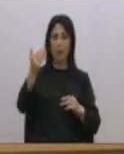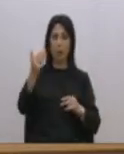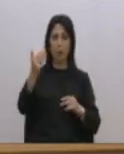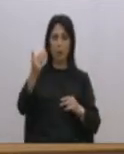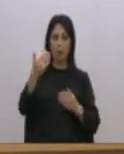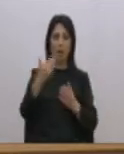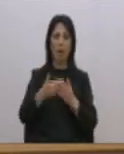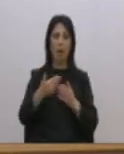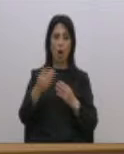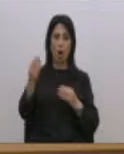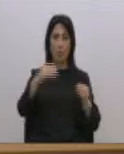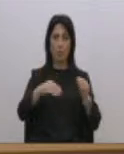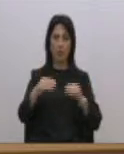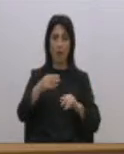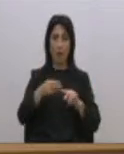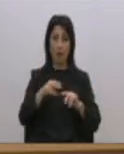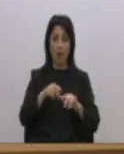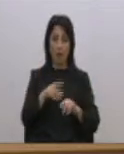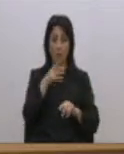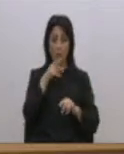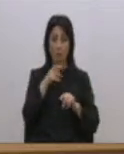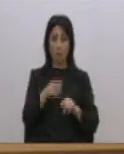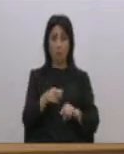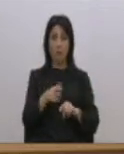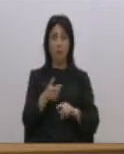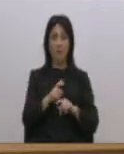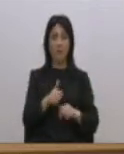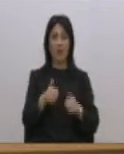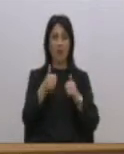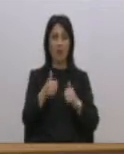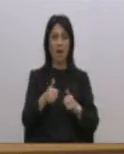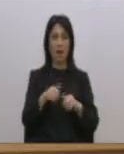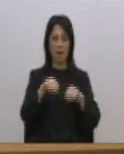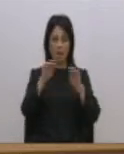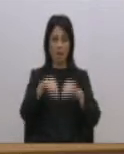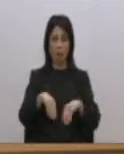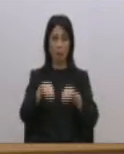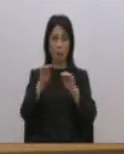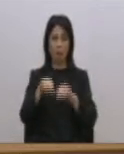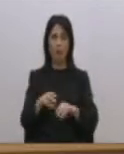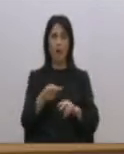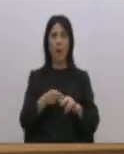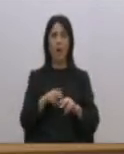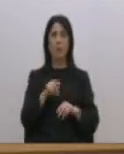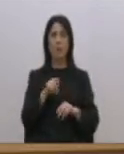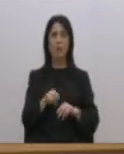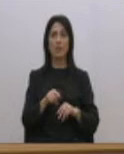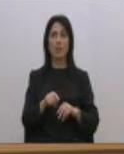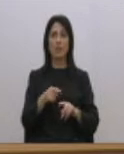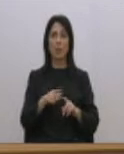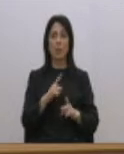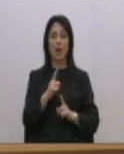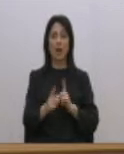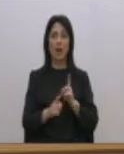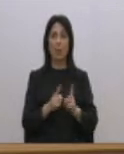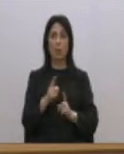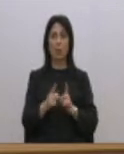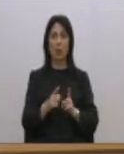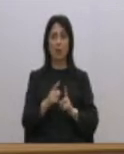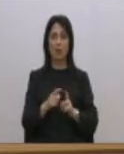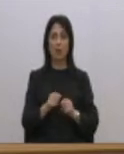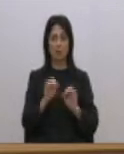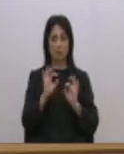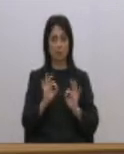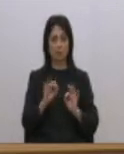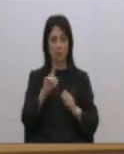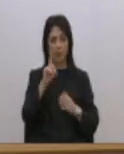sau recomandacie. Ajam ponze, zalien karga damșauda, da, amitomat, sau reformaris, dama